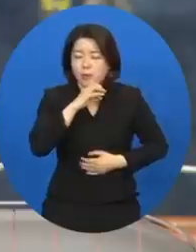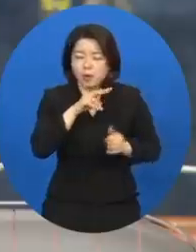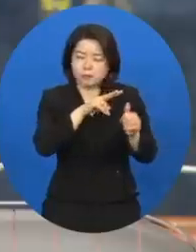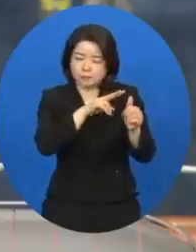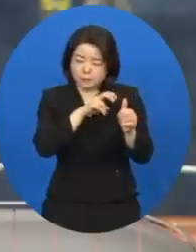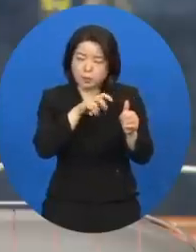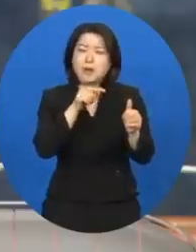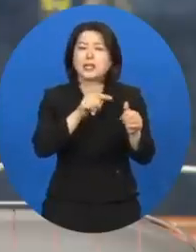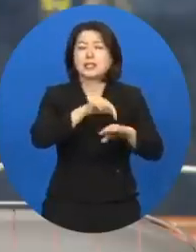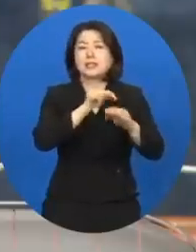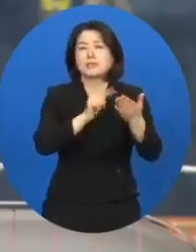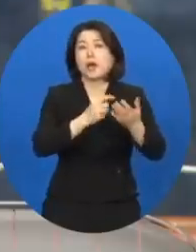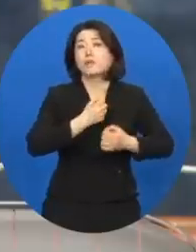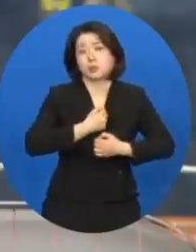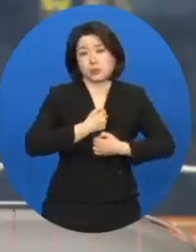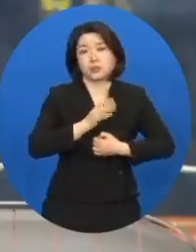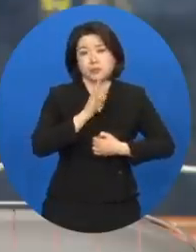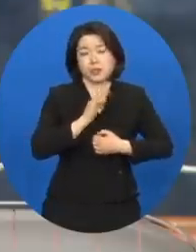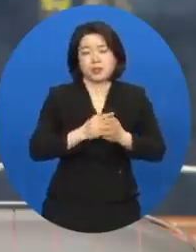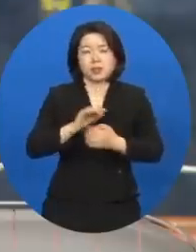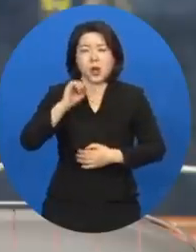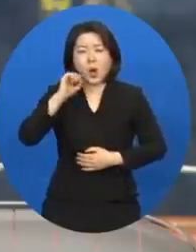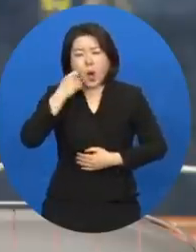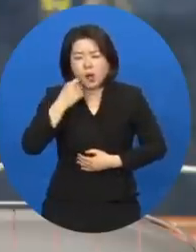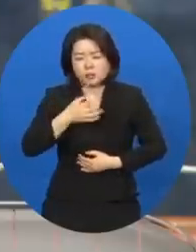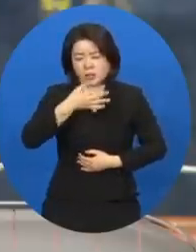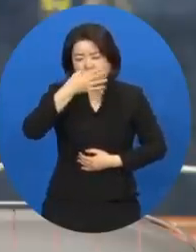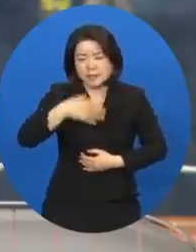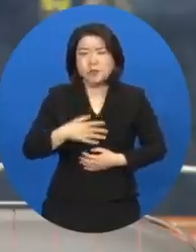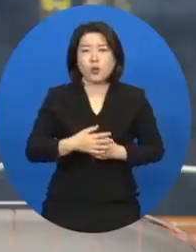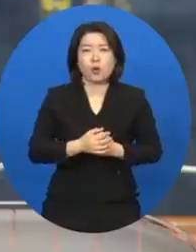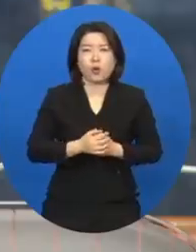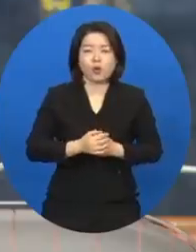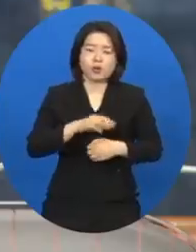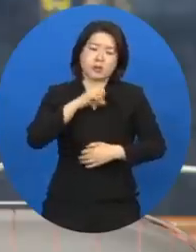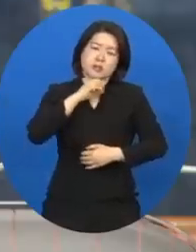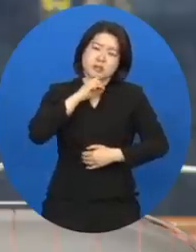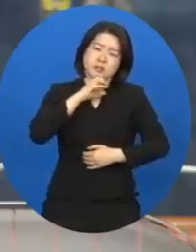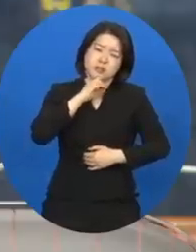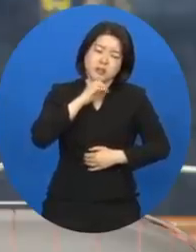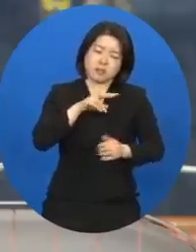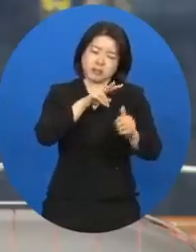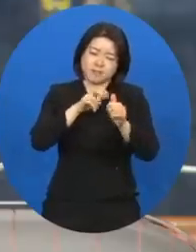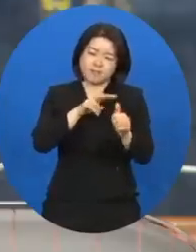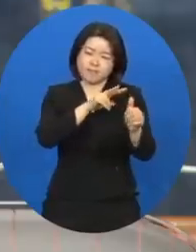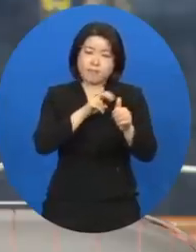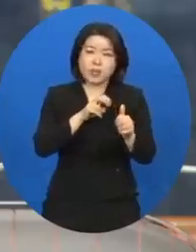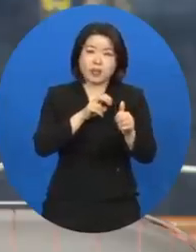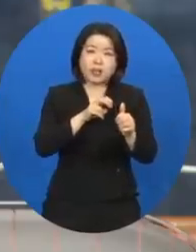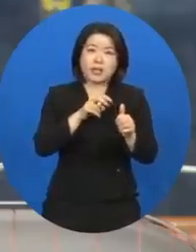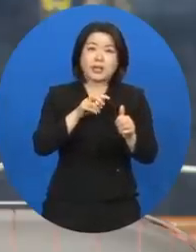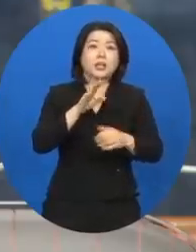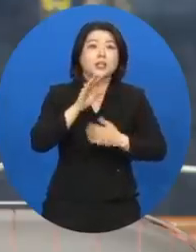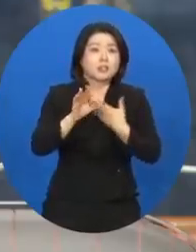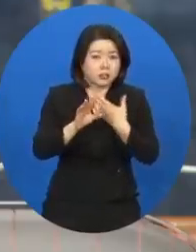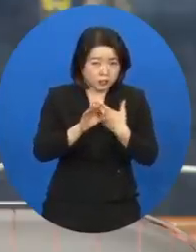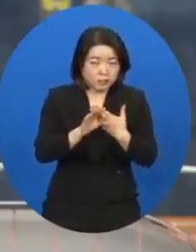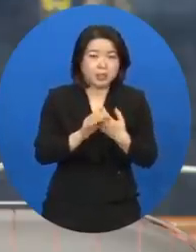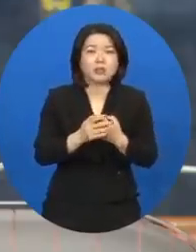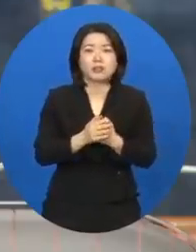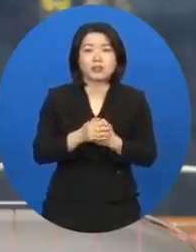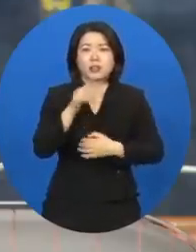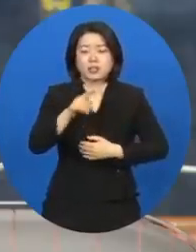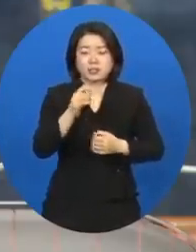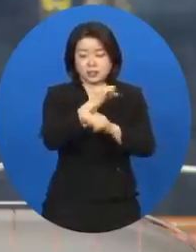것. 어렵다고, 힘들다고, 불평하고 원망하고 그러면